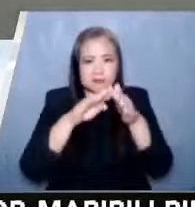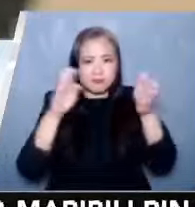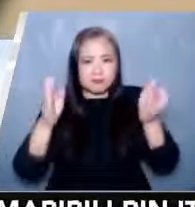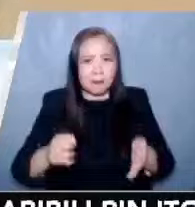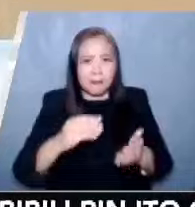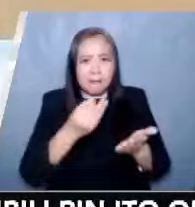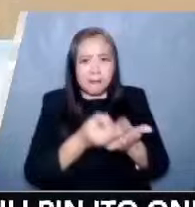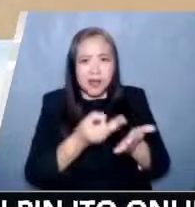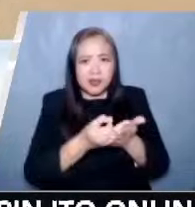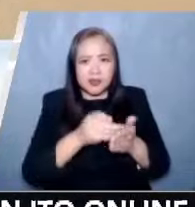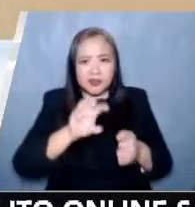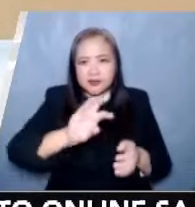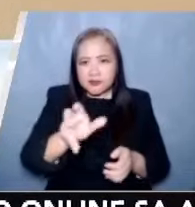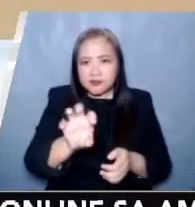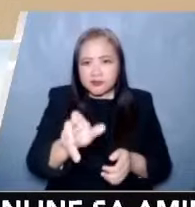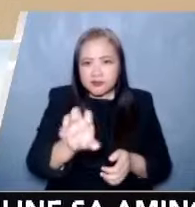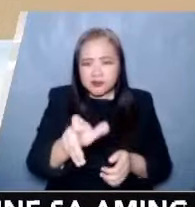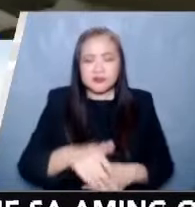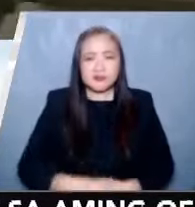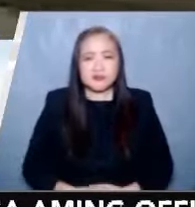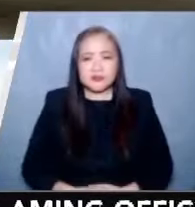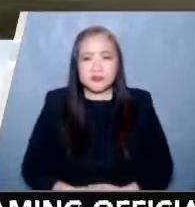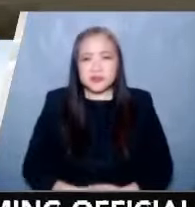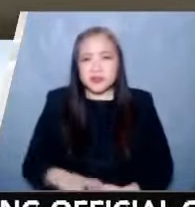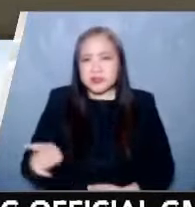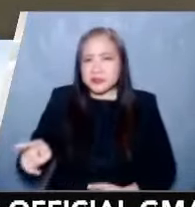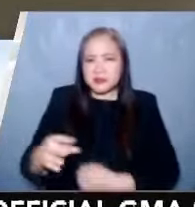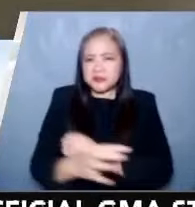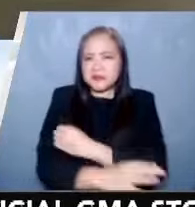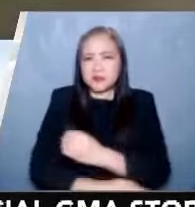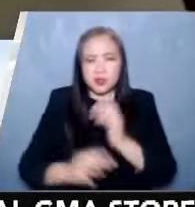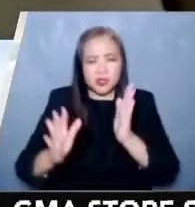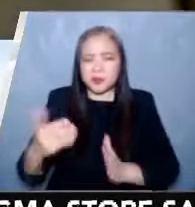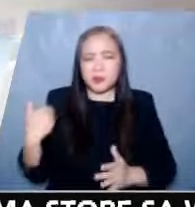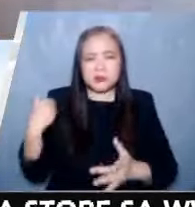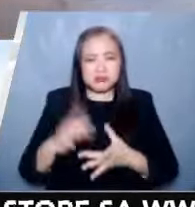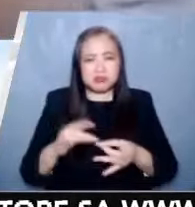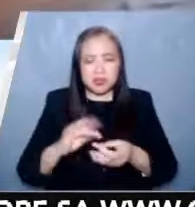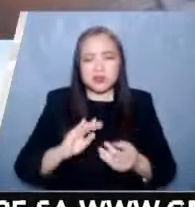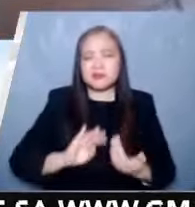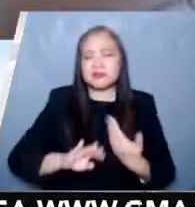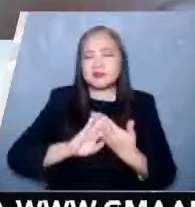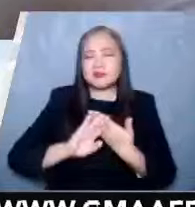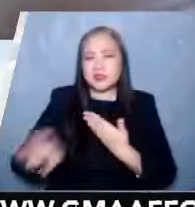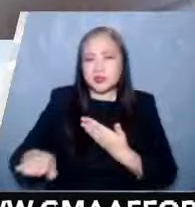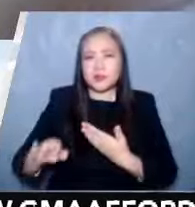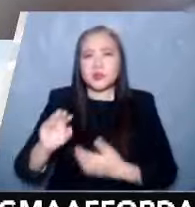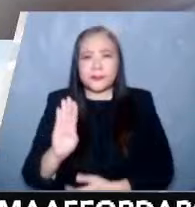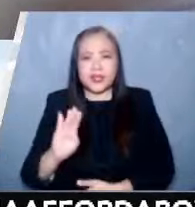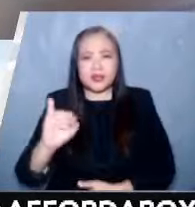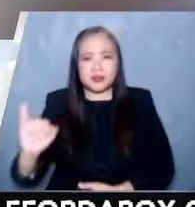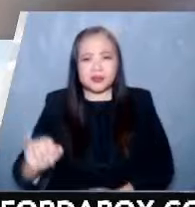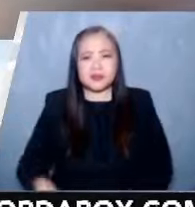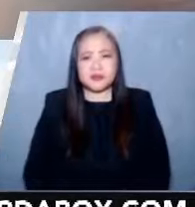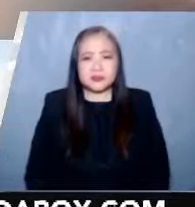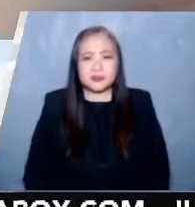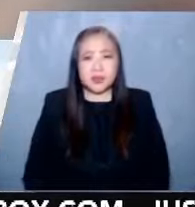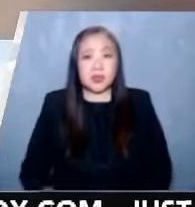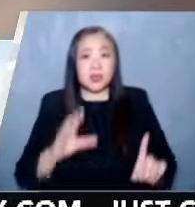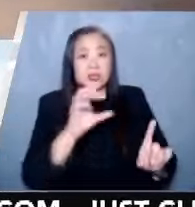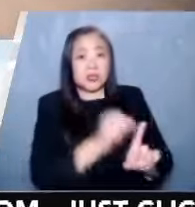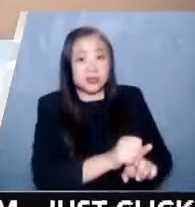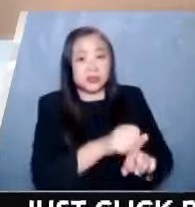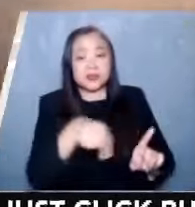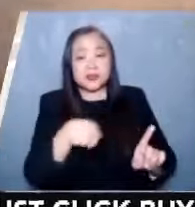operasyon. Wala pang pahayag ang mga dayuhan na ito-turn over sa Bureau of Immigration. Nasa kusodiyan na rin ang Bureau of Immigration at